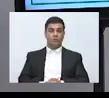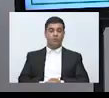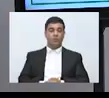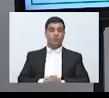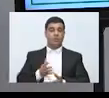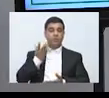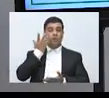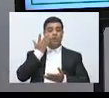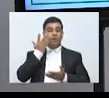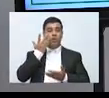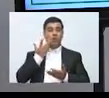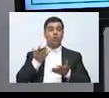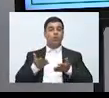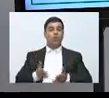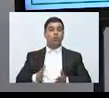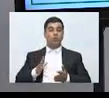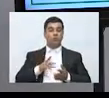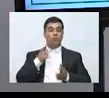Qachon tug'ilgan?